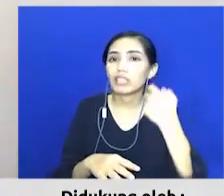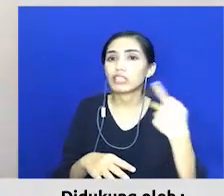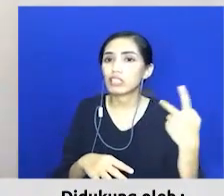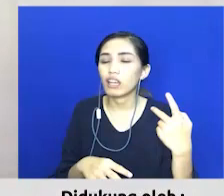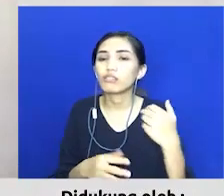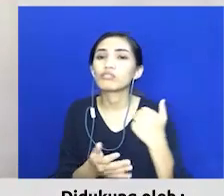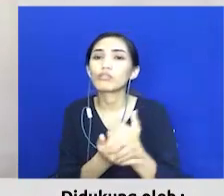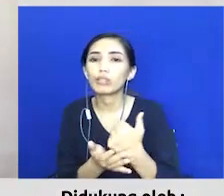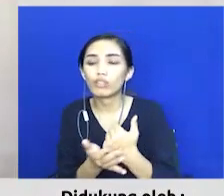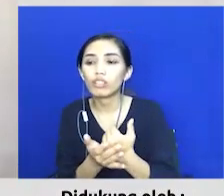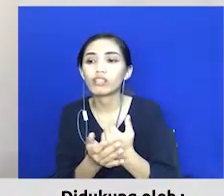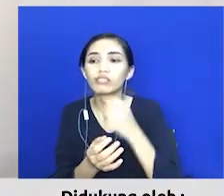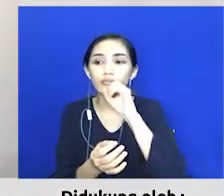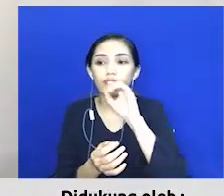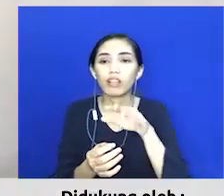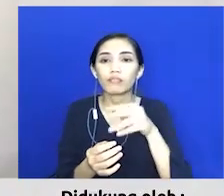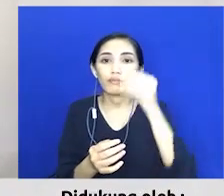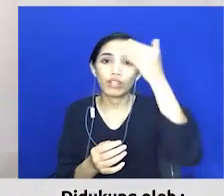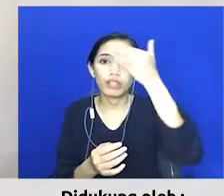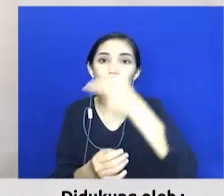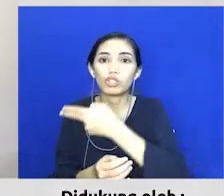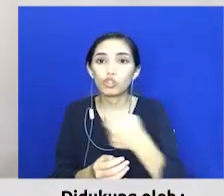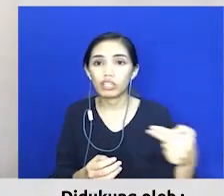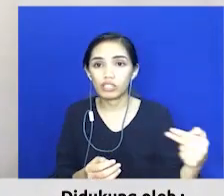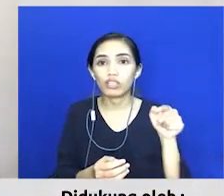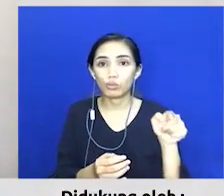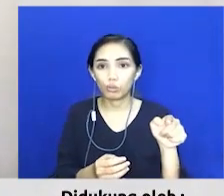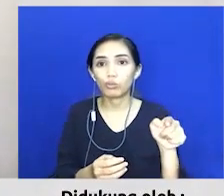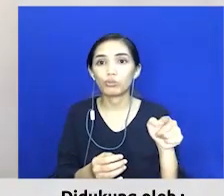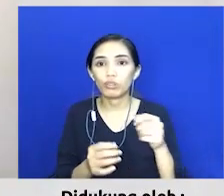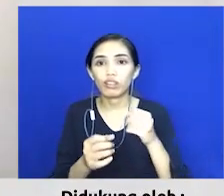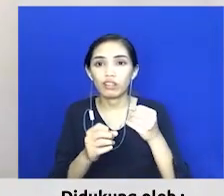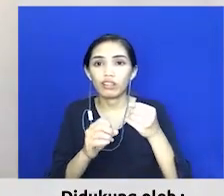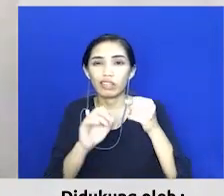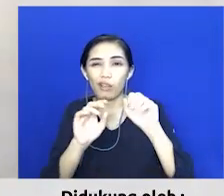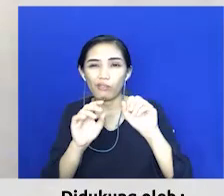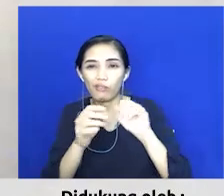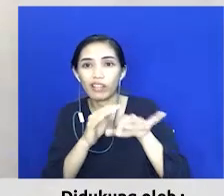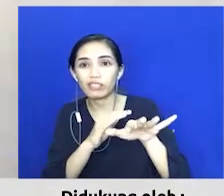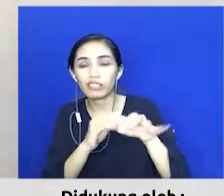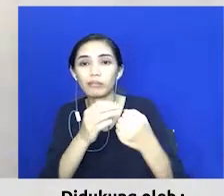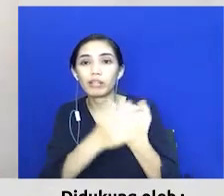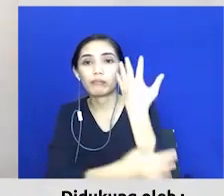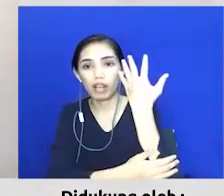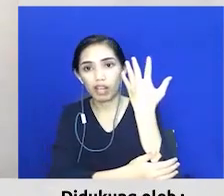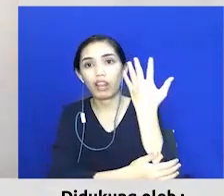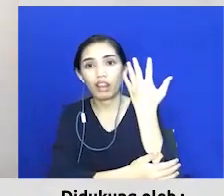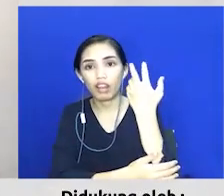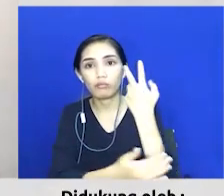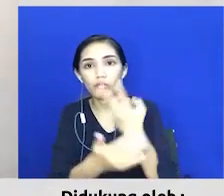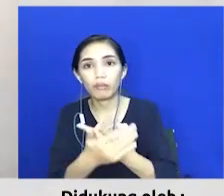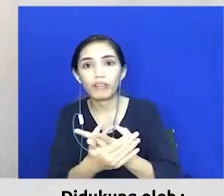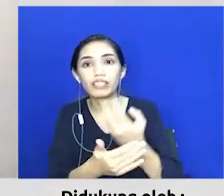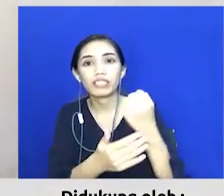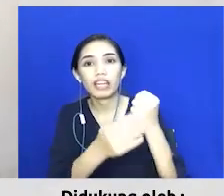untuk kembali saling mengingatkan kita bahwa sebenarnya yang dikatakan tadi, film Indonesia itu adalah refleksi